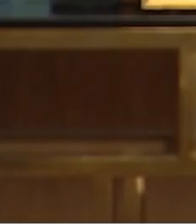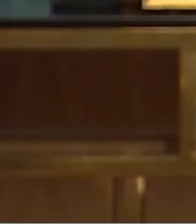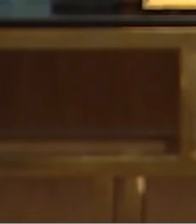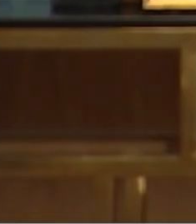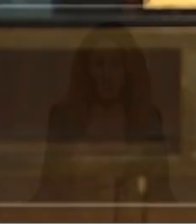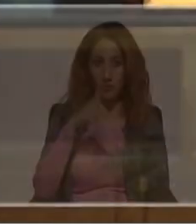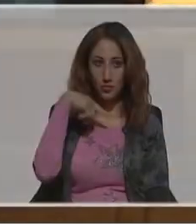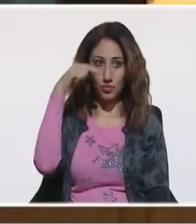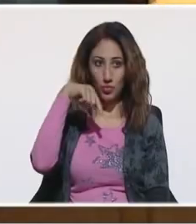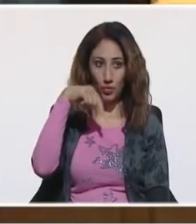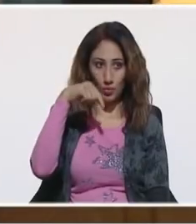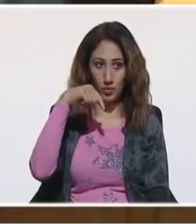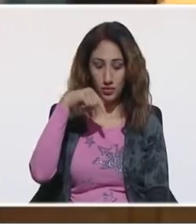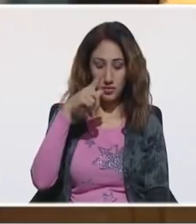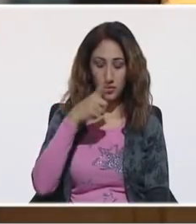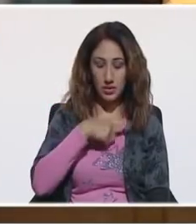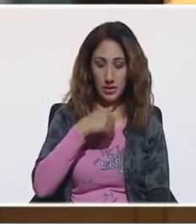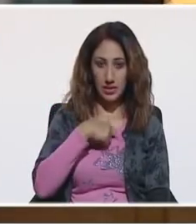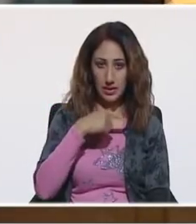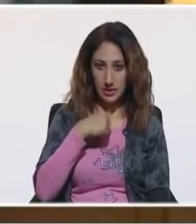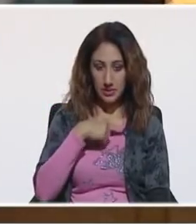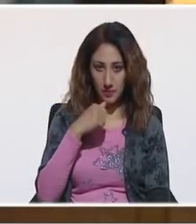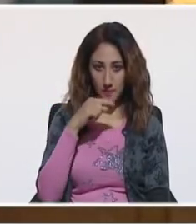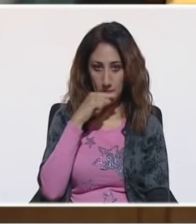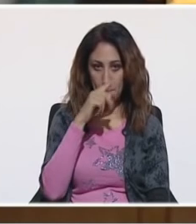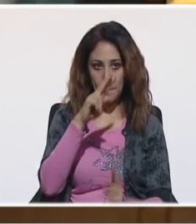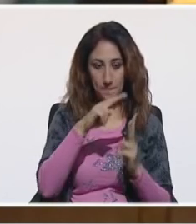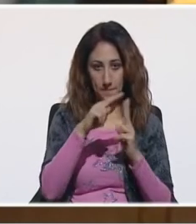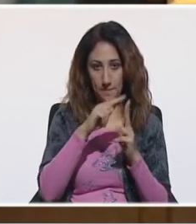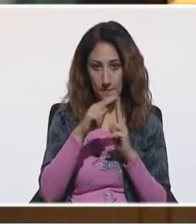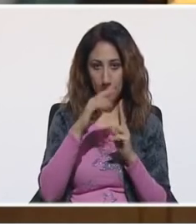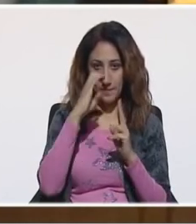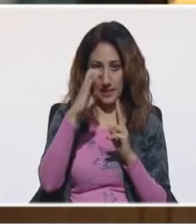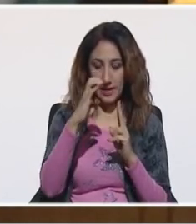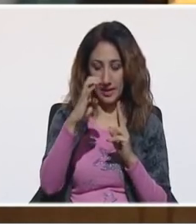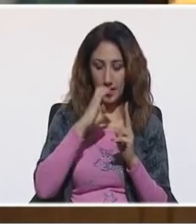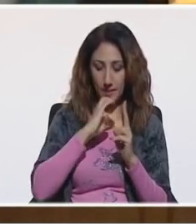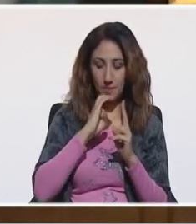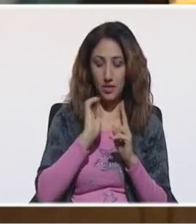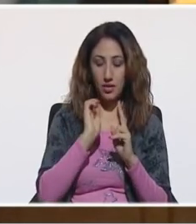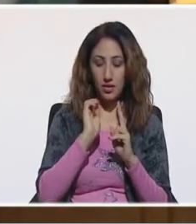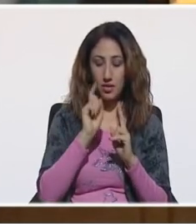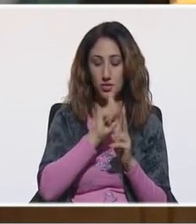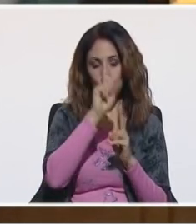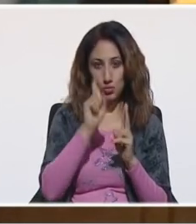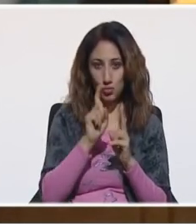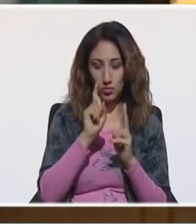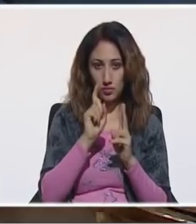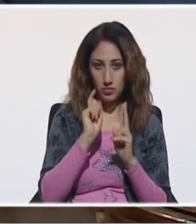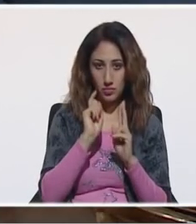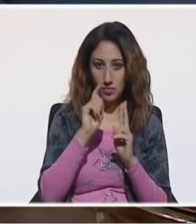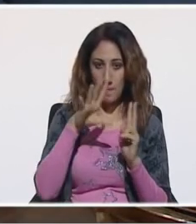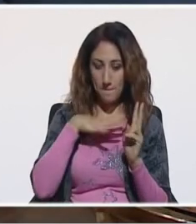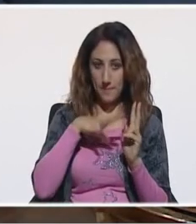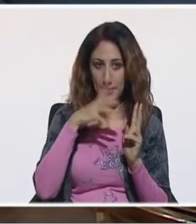دلوقتي انا في فقره عندي اسمها رانيا ولا عبير، انت اللي هتجاوبي على الاسئله كلها، مش عايزك تقلقي. هتجاوبي يا